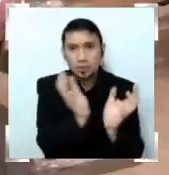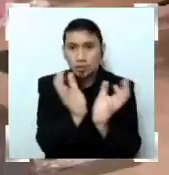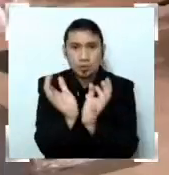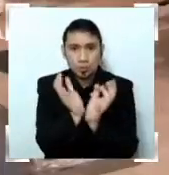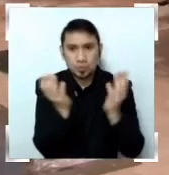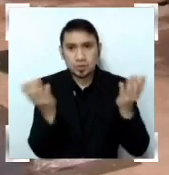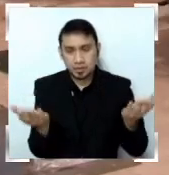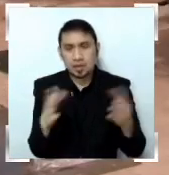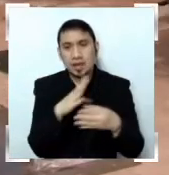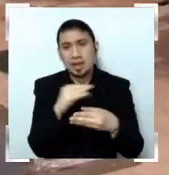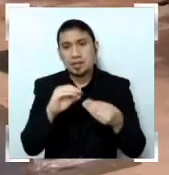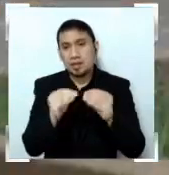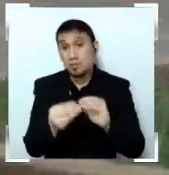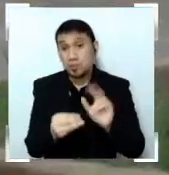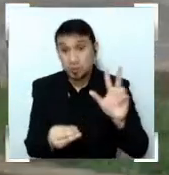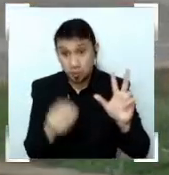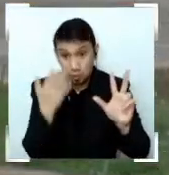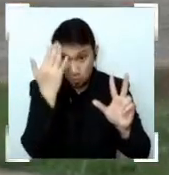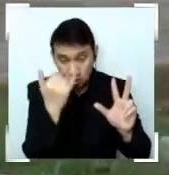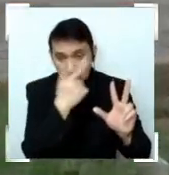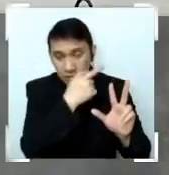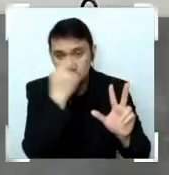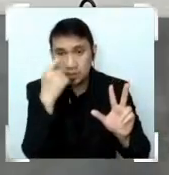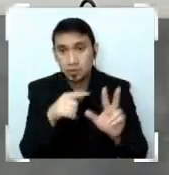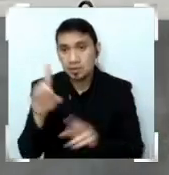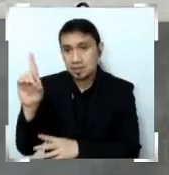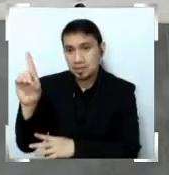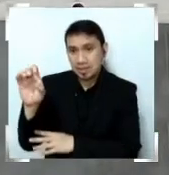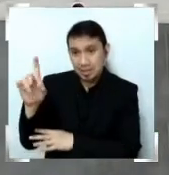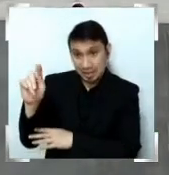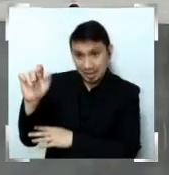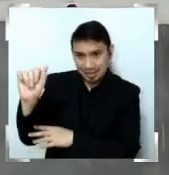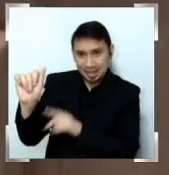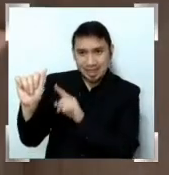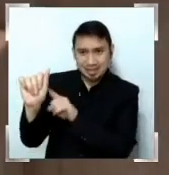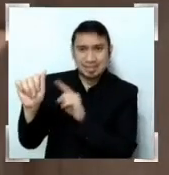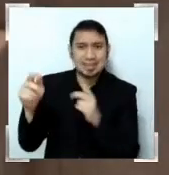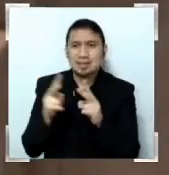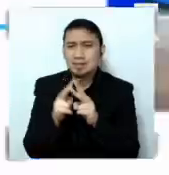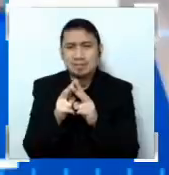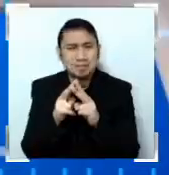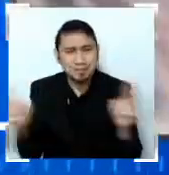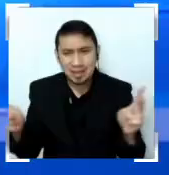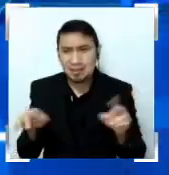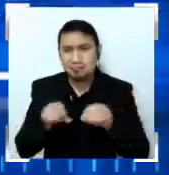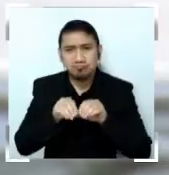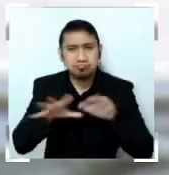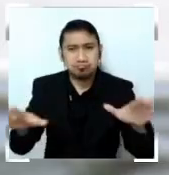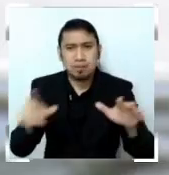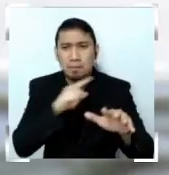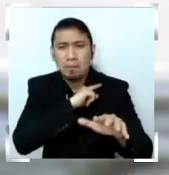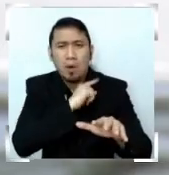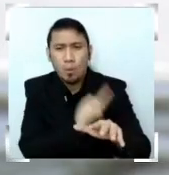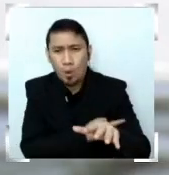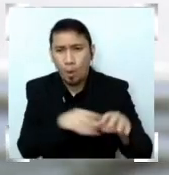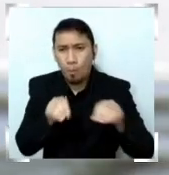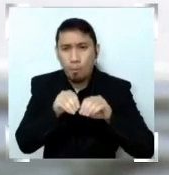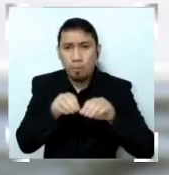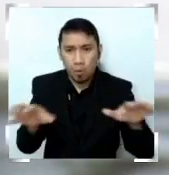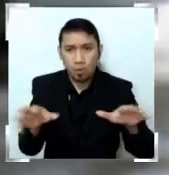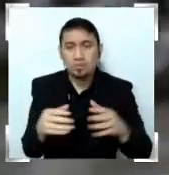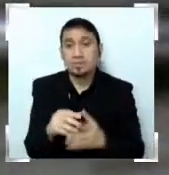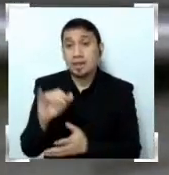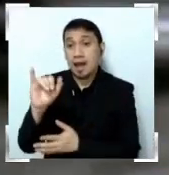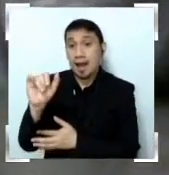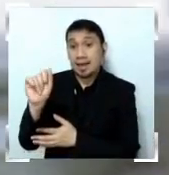3, this type of Delta virus is very, very contagious. It's very aggressive. Nang unang pinayagan ng IATF